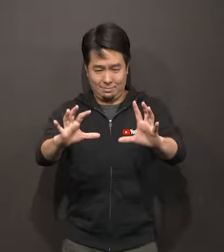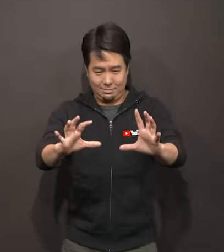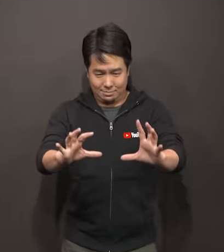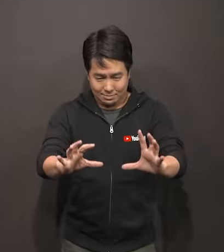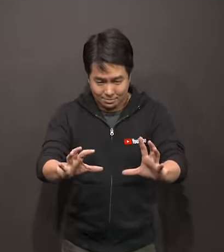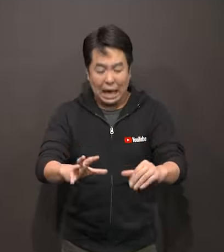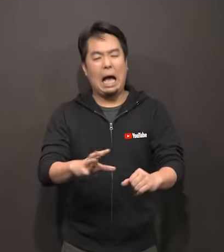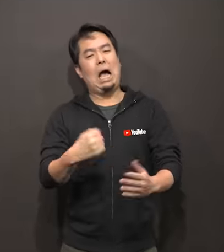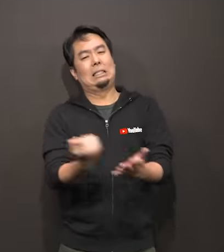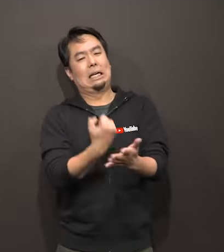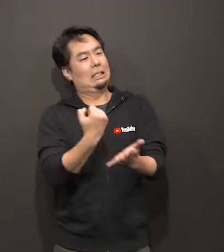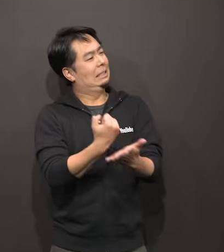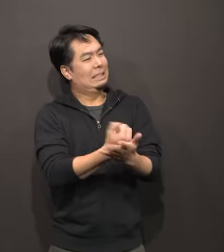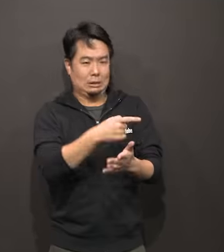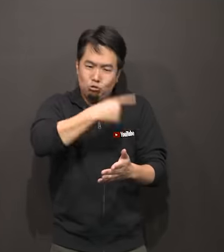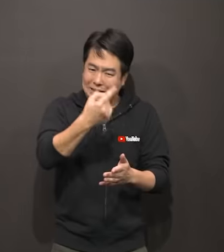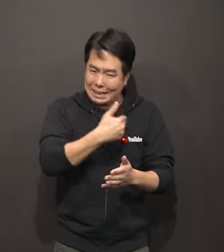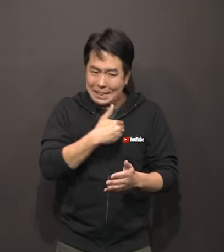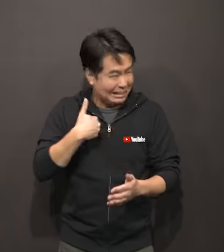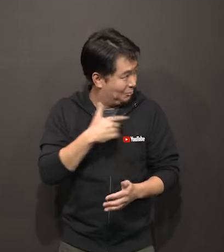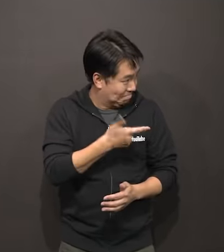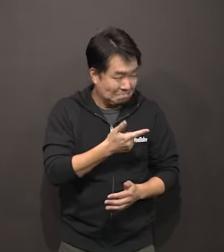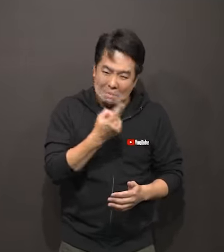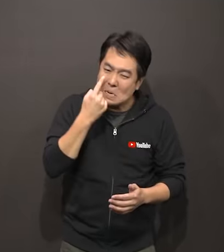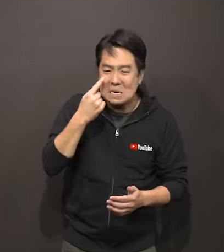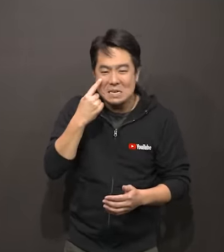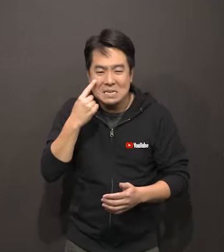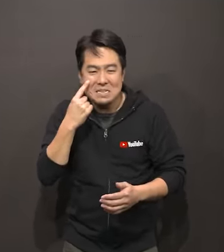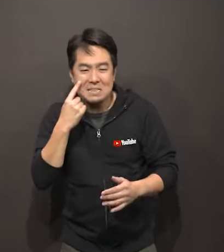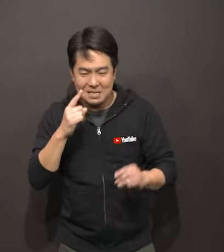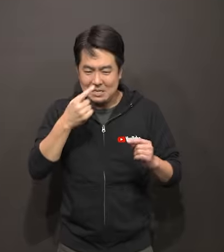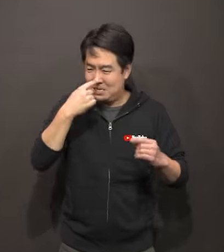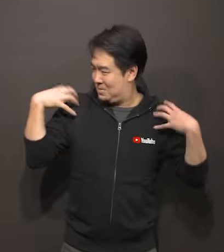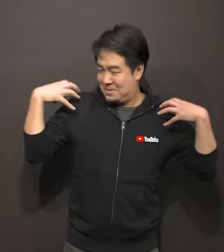오이걸 오이걸 오이걸 오이걸